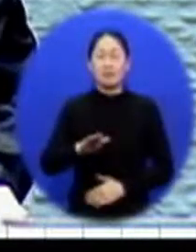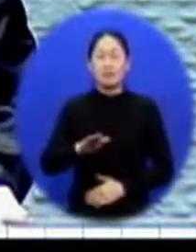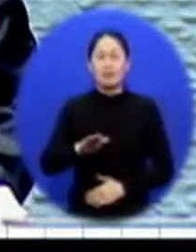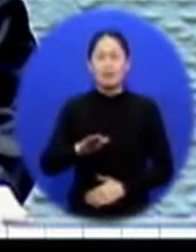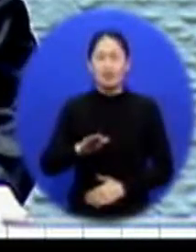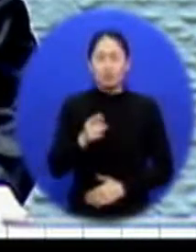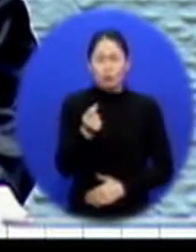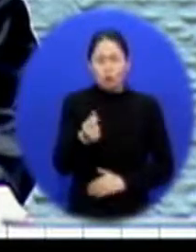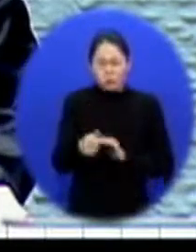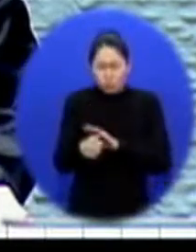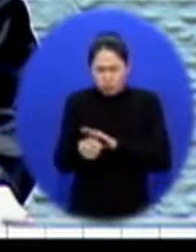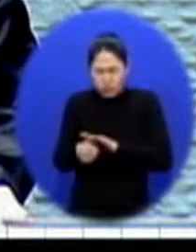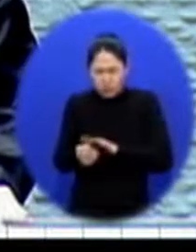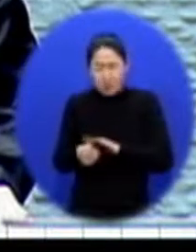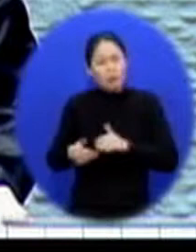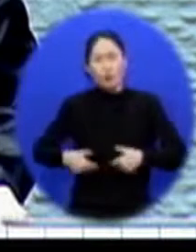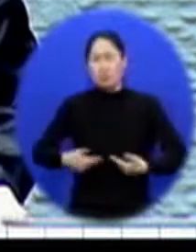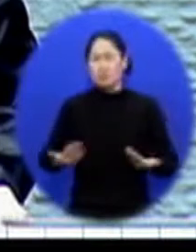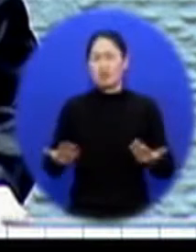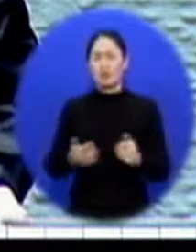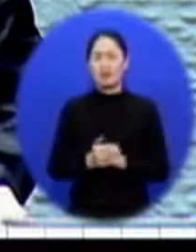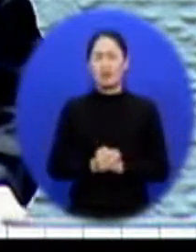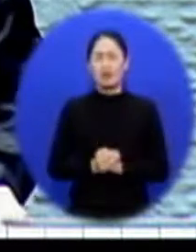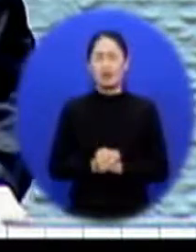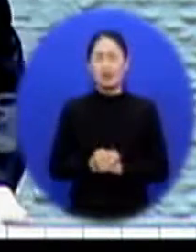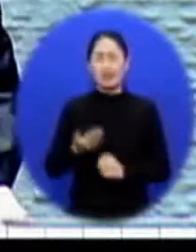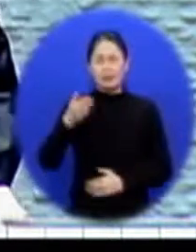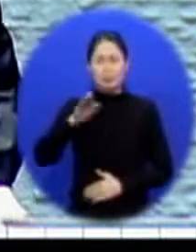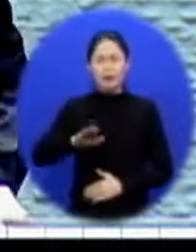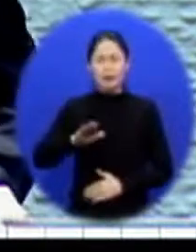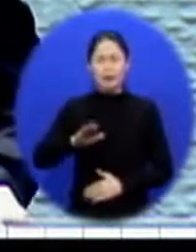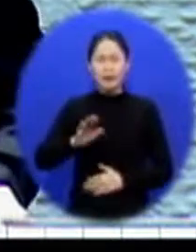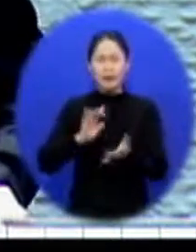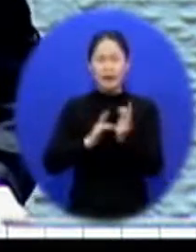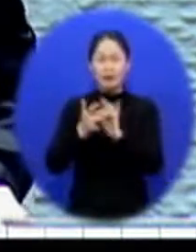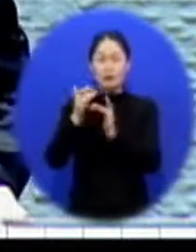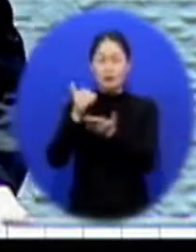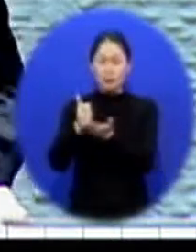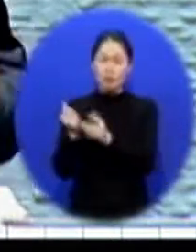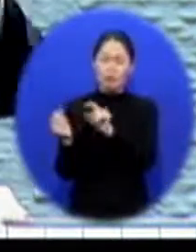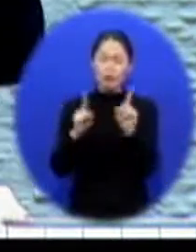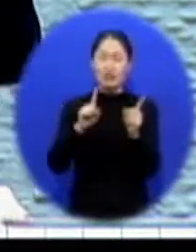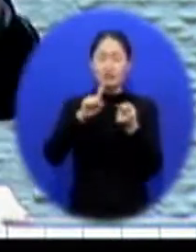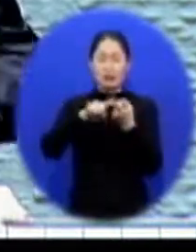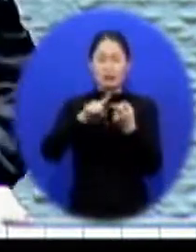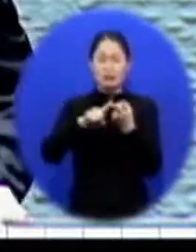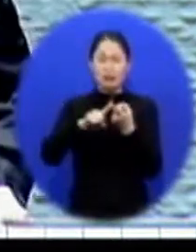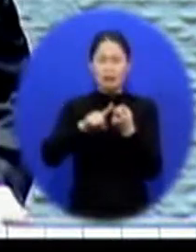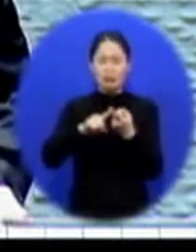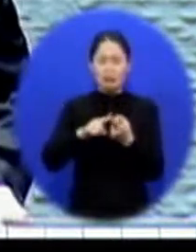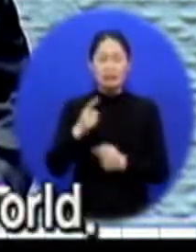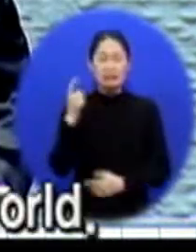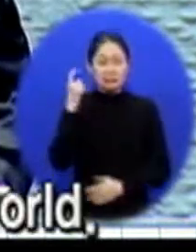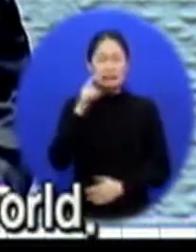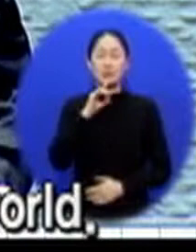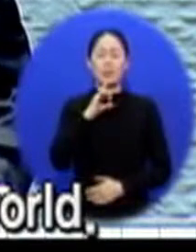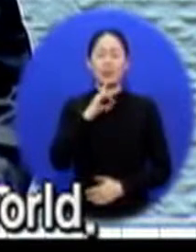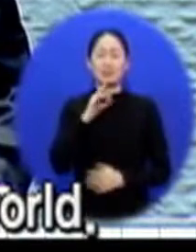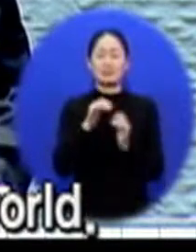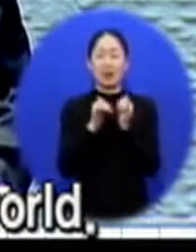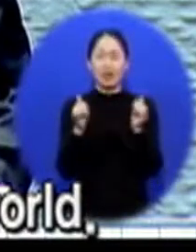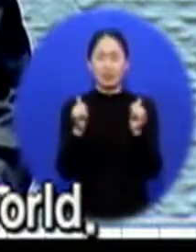조금 더 위축될 것도 없죠 그러나 예수님의 부활에 대해서 그냥 듣기만 한 사람은